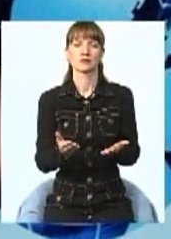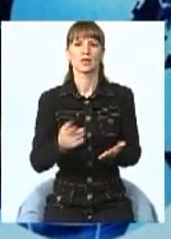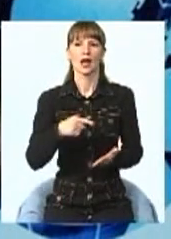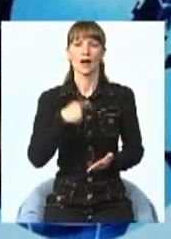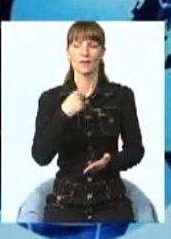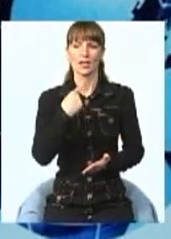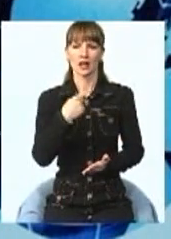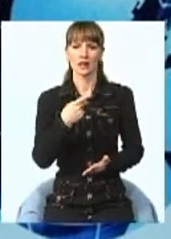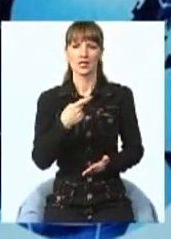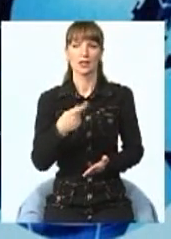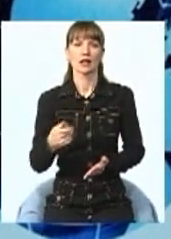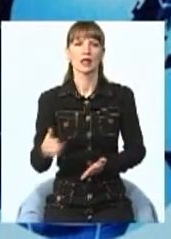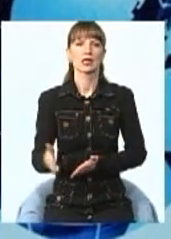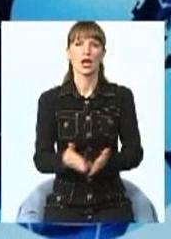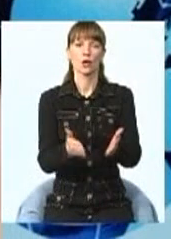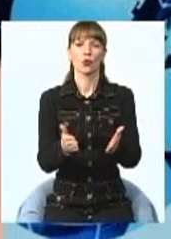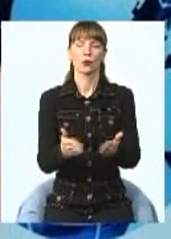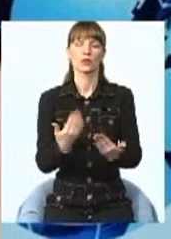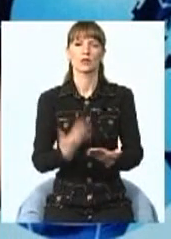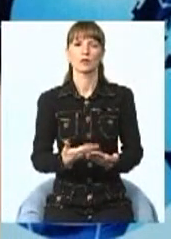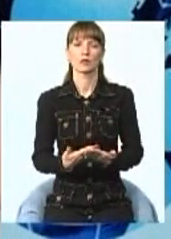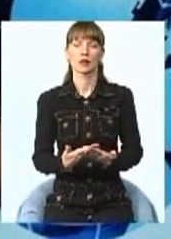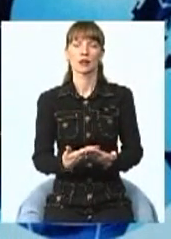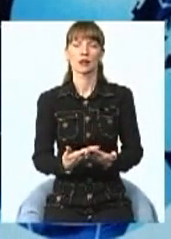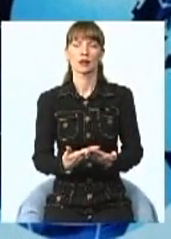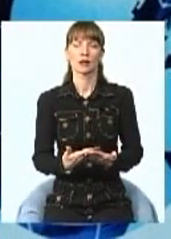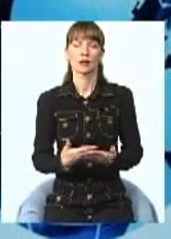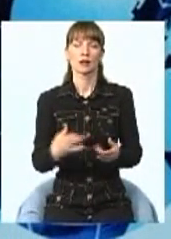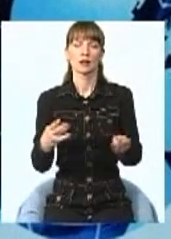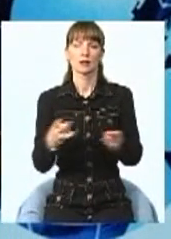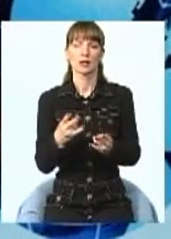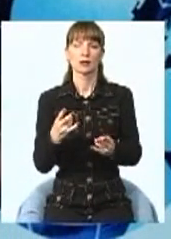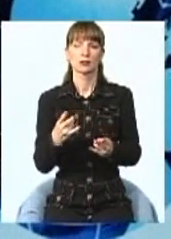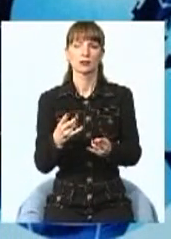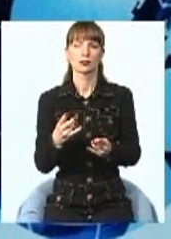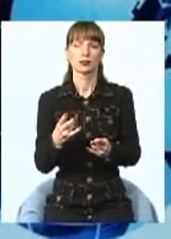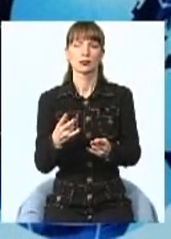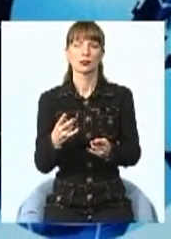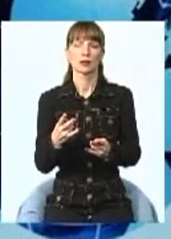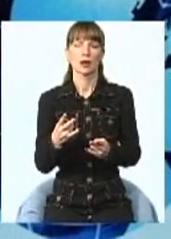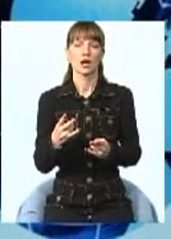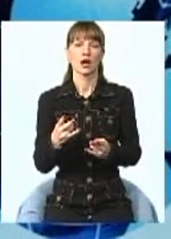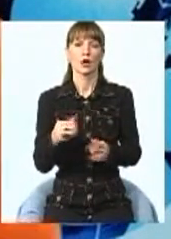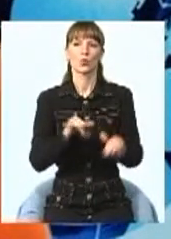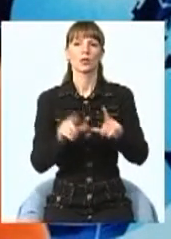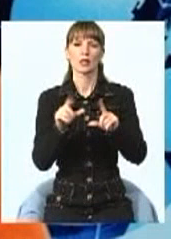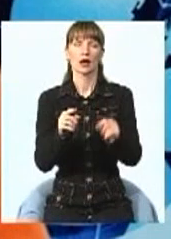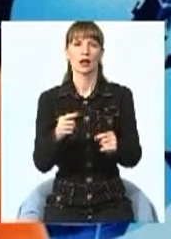говорит дорогу. Например, надо в Киев, он говорит правильную